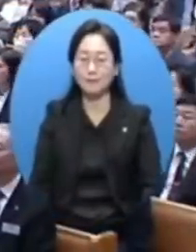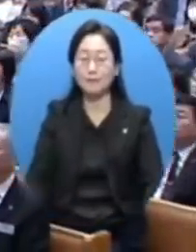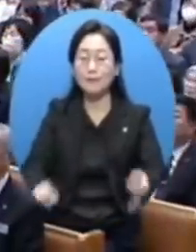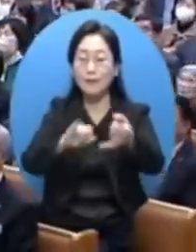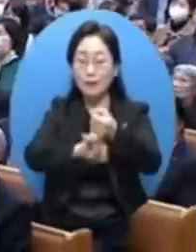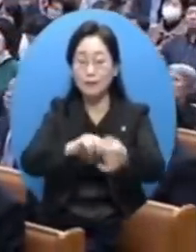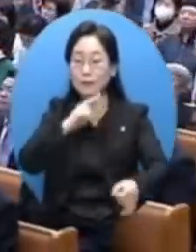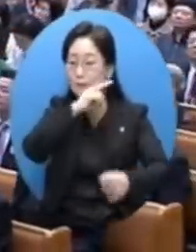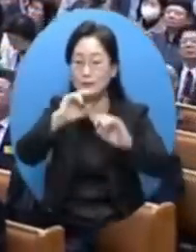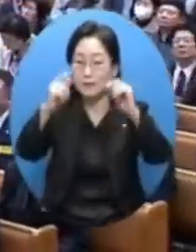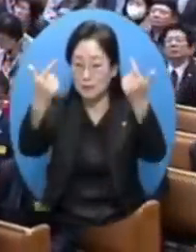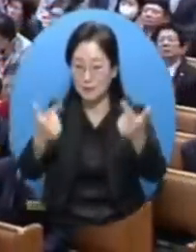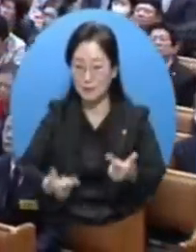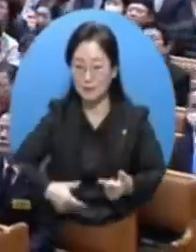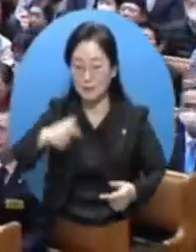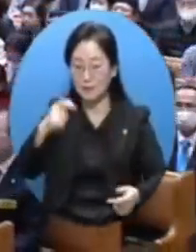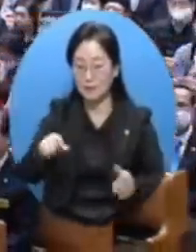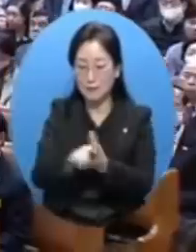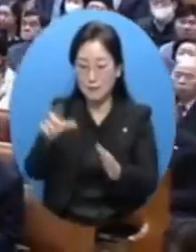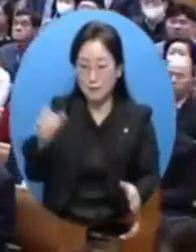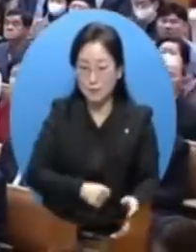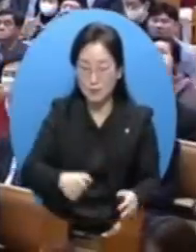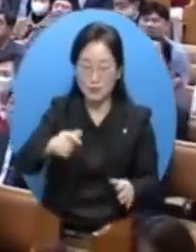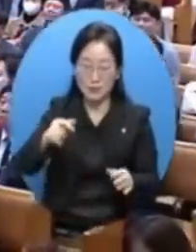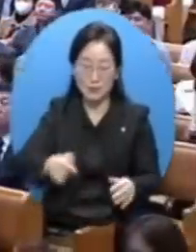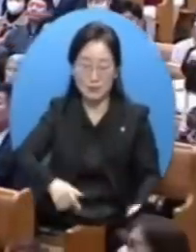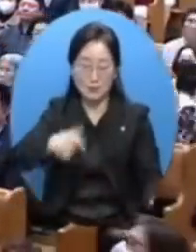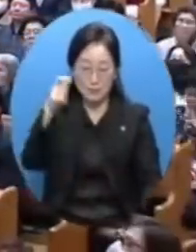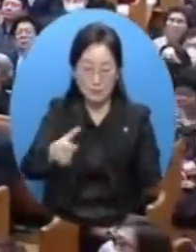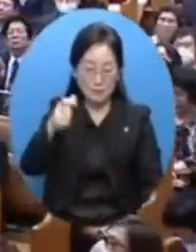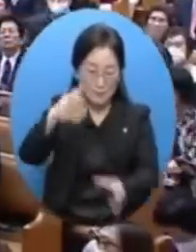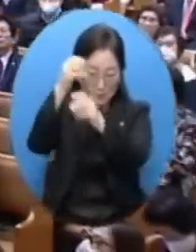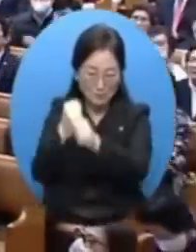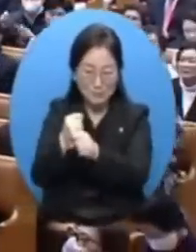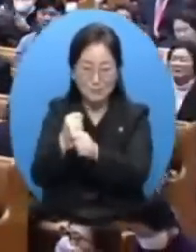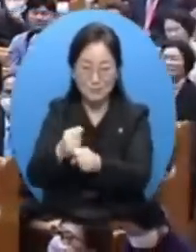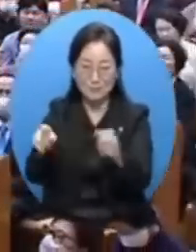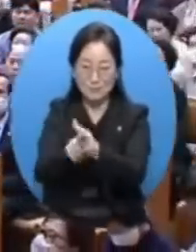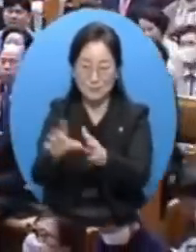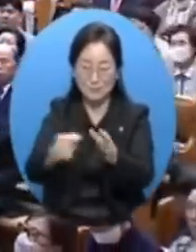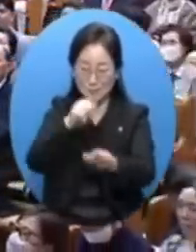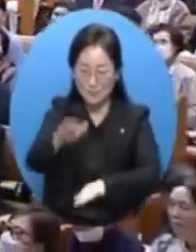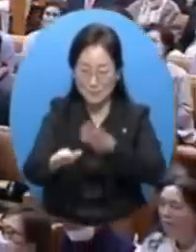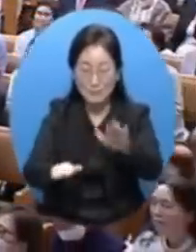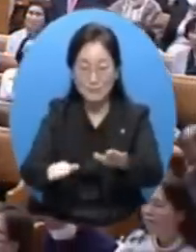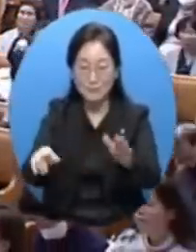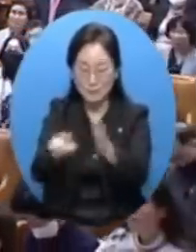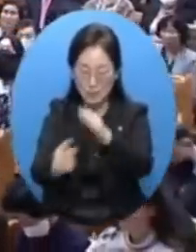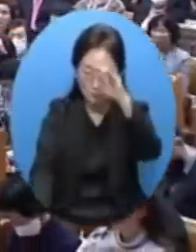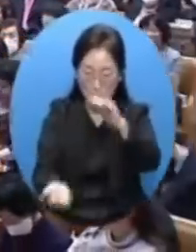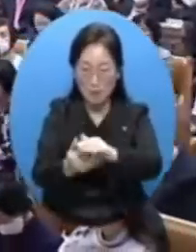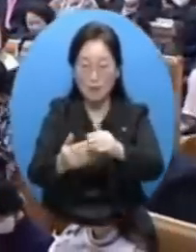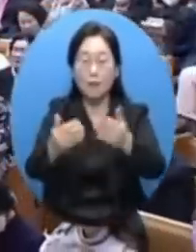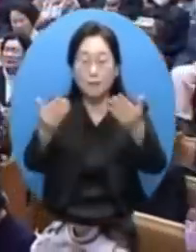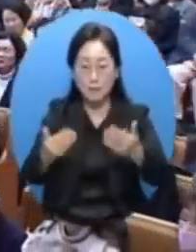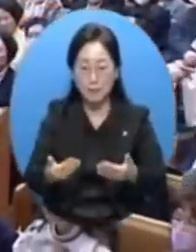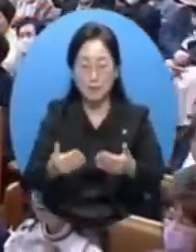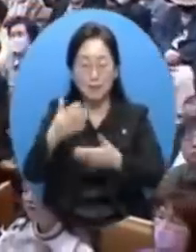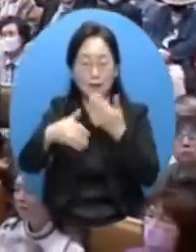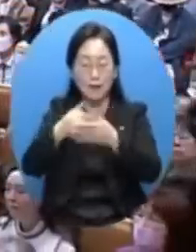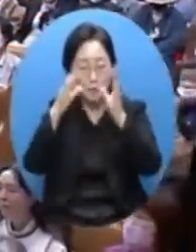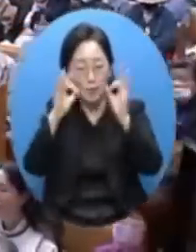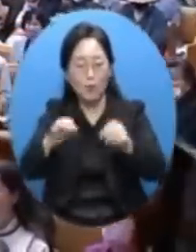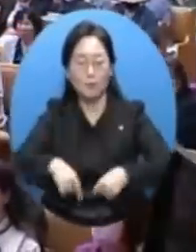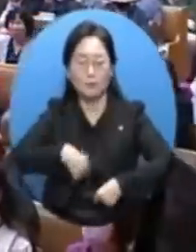약속을 의심하지 않고 강한 믿음 갖고 약속을 붙잡고 믿으러 나가서 이루실 줄 믿었기 때문에 그를 하나님의 의로 여기셨다고